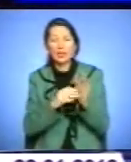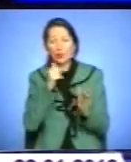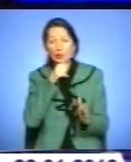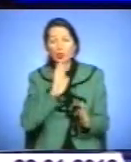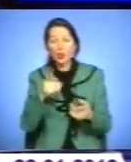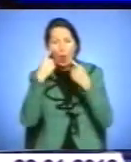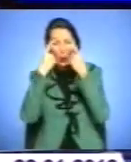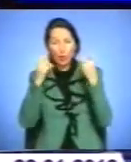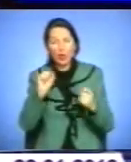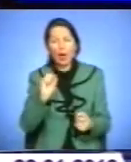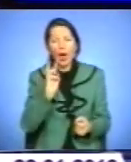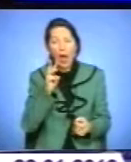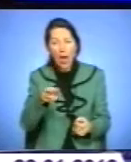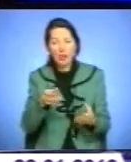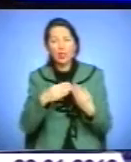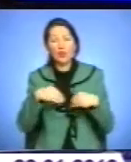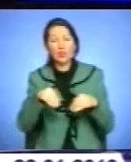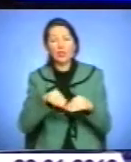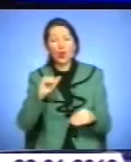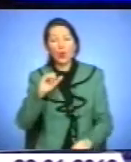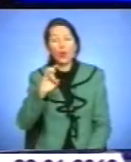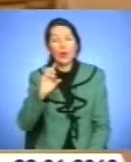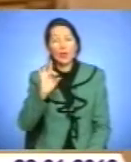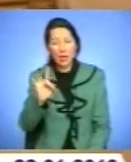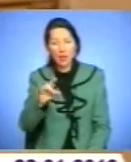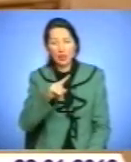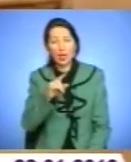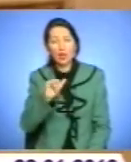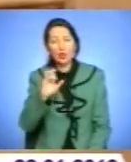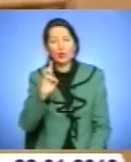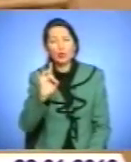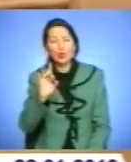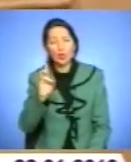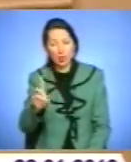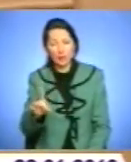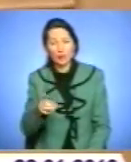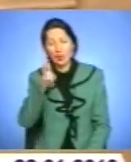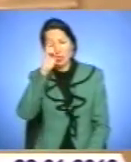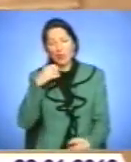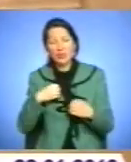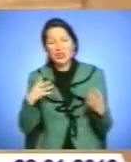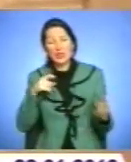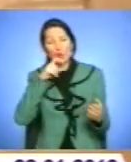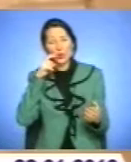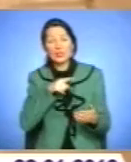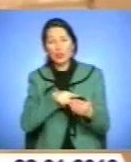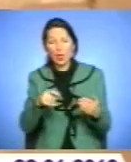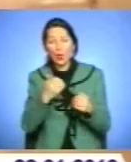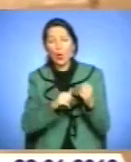проголошено акт воз'єднання УНР та ЗУНР. Державне свято українці відзначають щорічно, починаючи